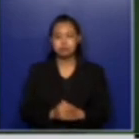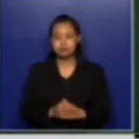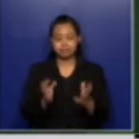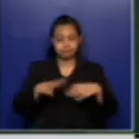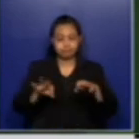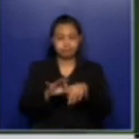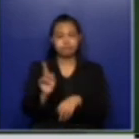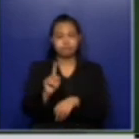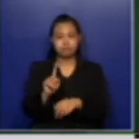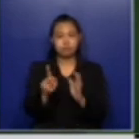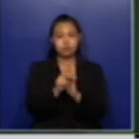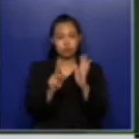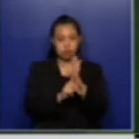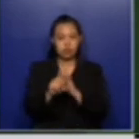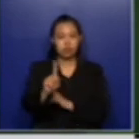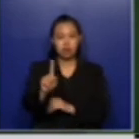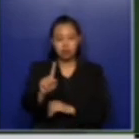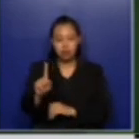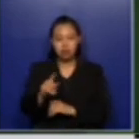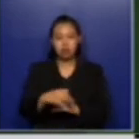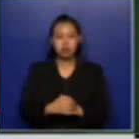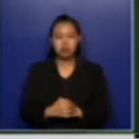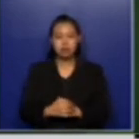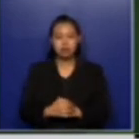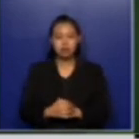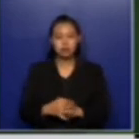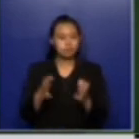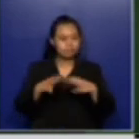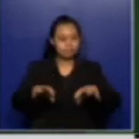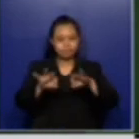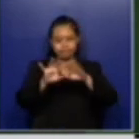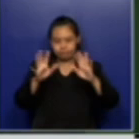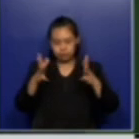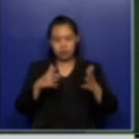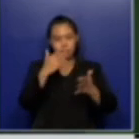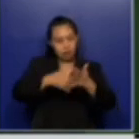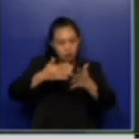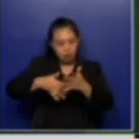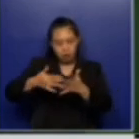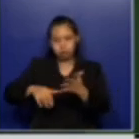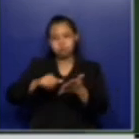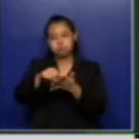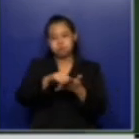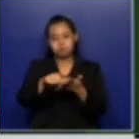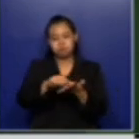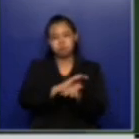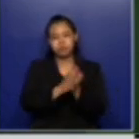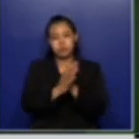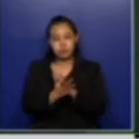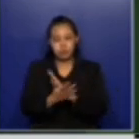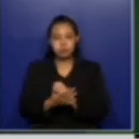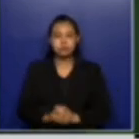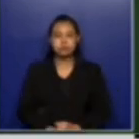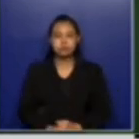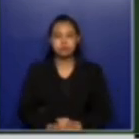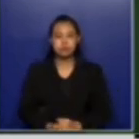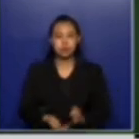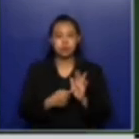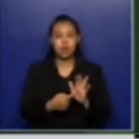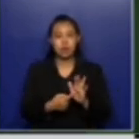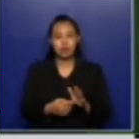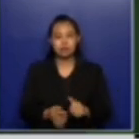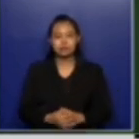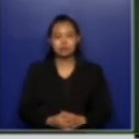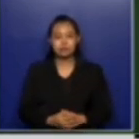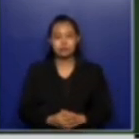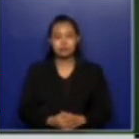ากฎหมายใดที่มันมีความไม่สำคัญที่เป็นอุปสรรคก็แก้ไขกฎหมายนั้นเสียเช่นการทำ